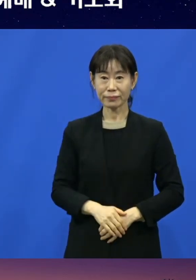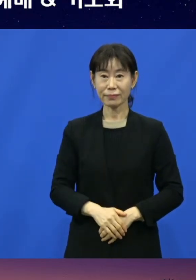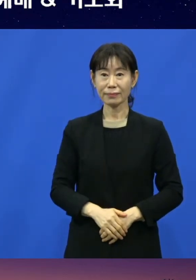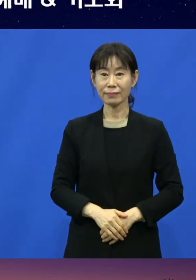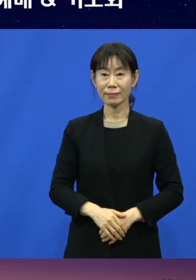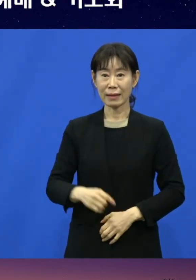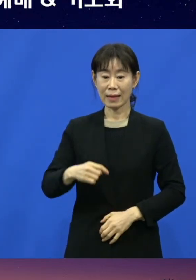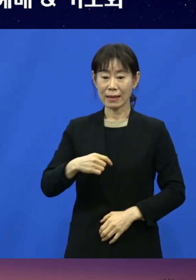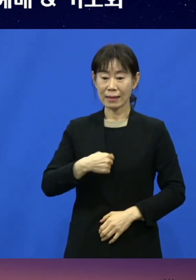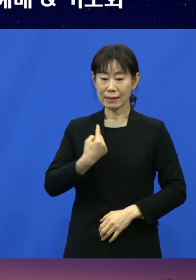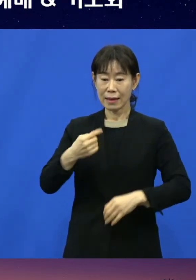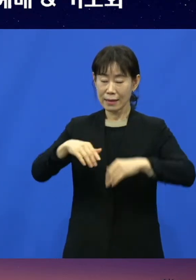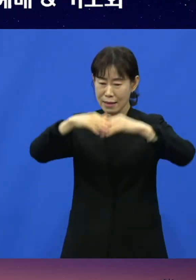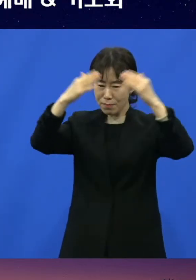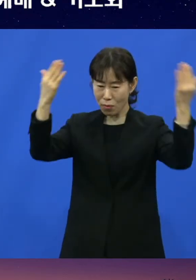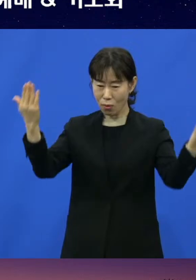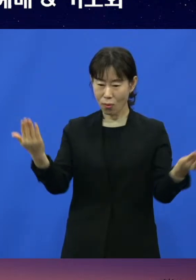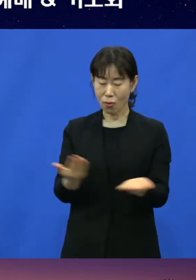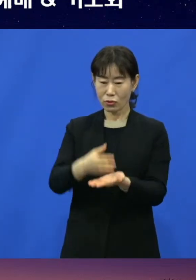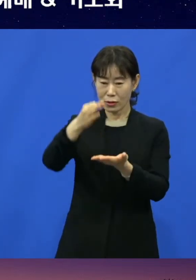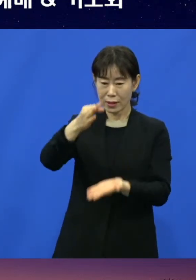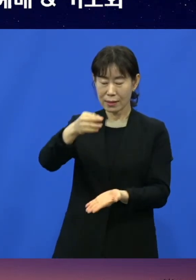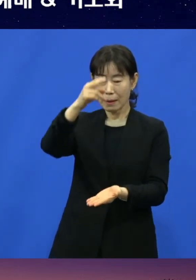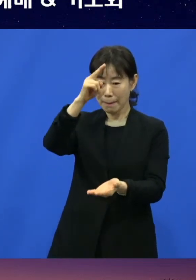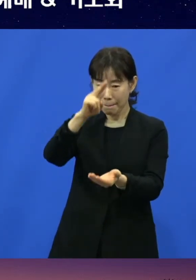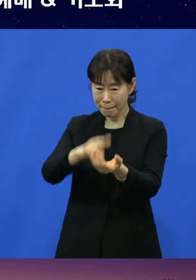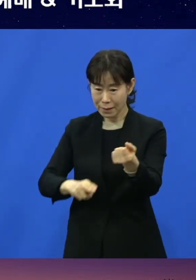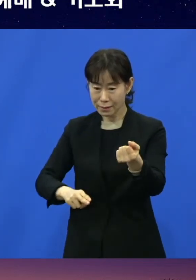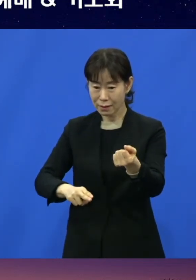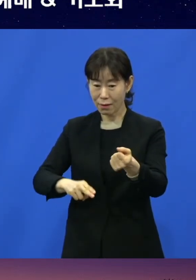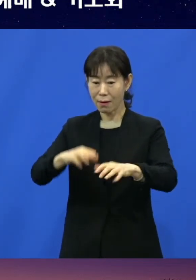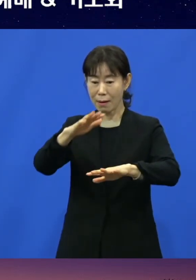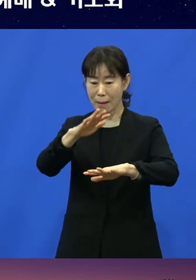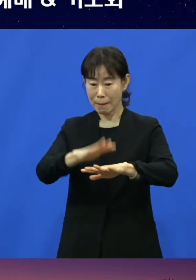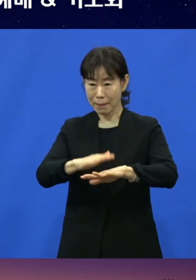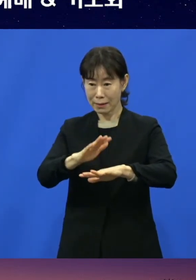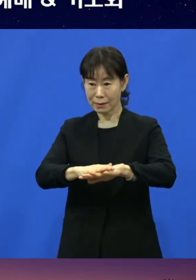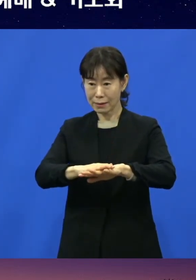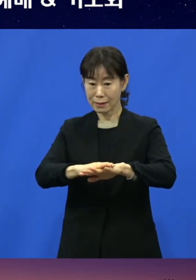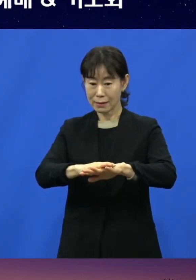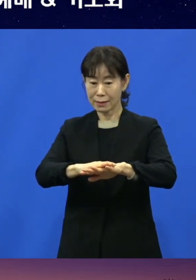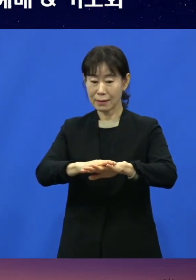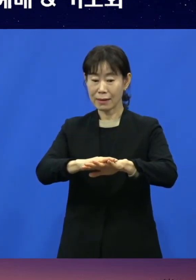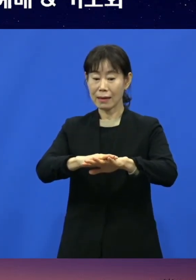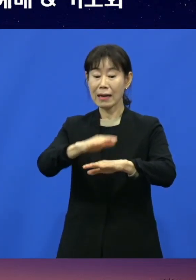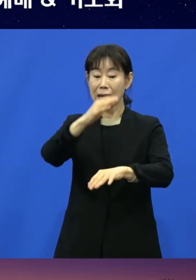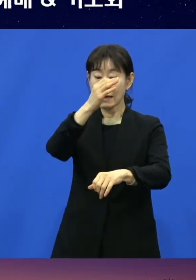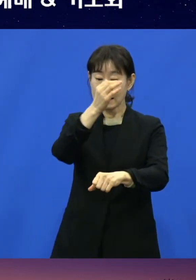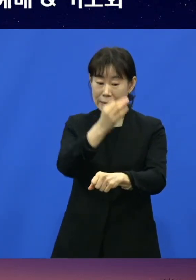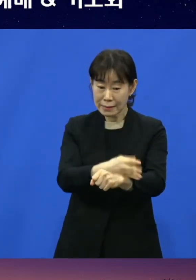자기의 전 재산을 다 팔아가지고 그 밭을 사는 것을 본 주변의 사람들의 반응이 어떻게